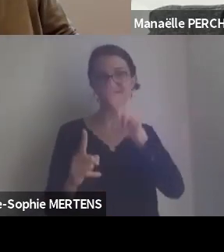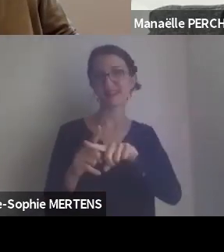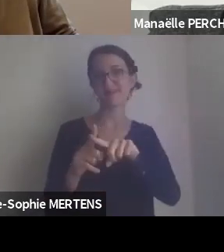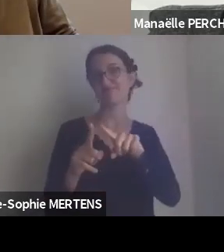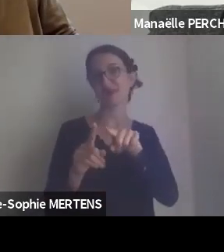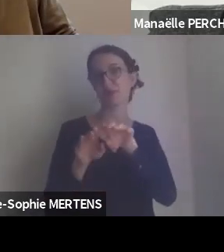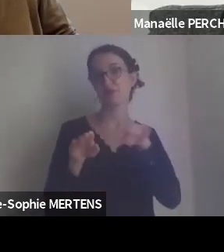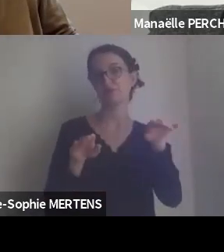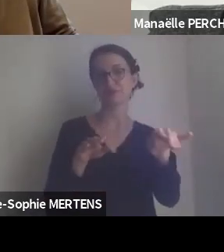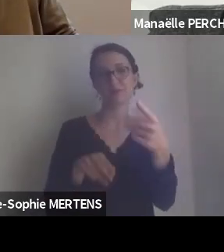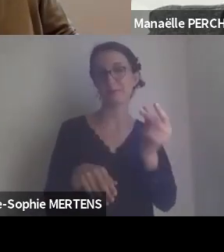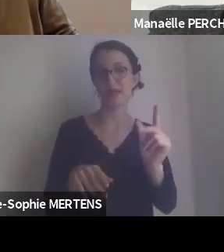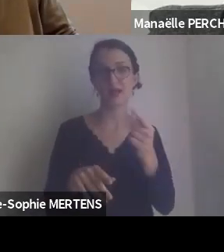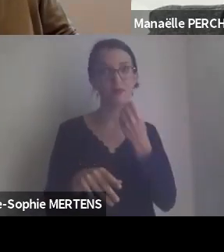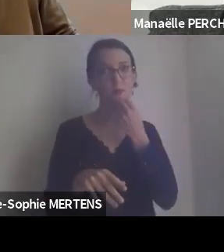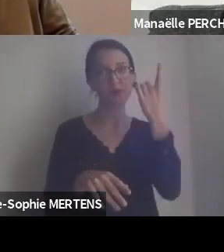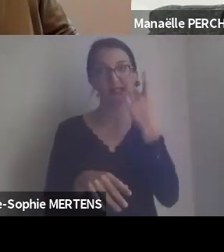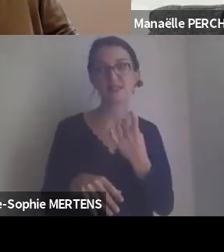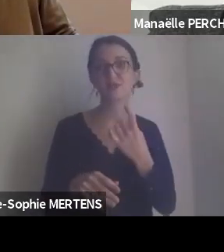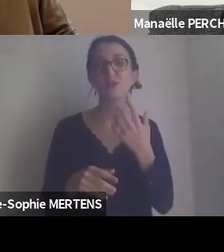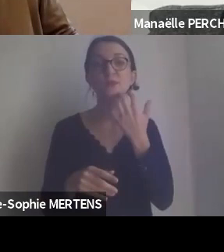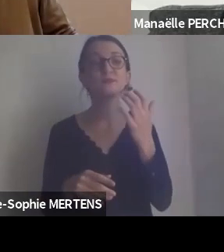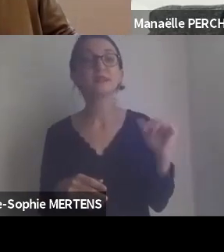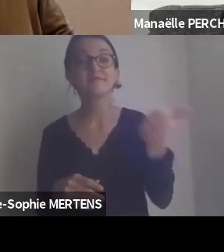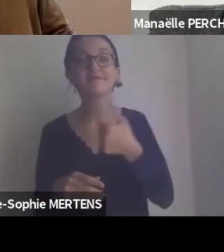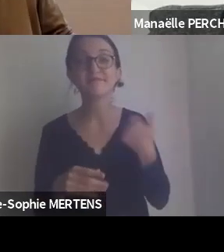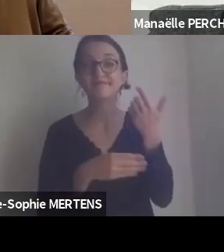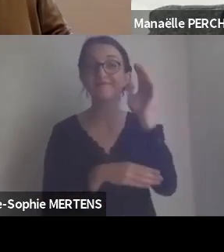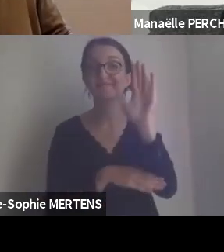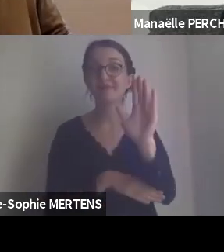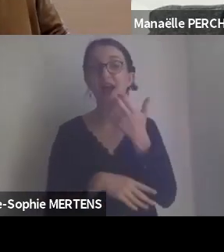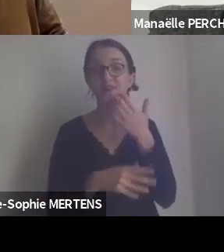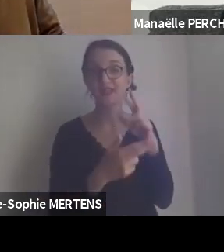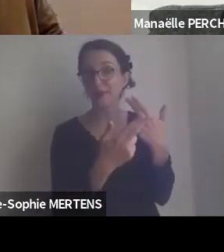la réponse. J'en ai une à apporter en tout cas, mais je te parlerai en dernier.